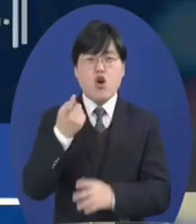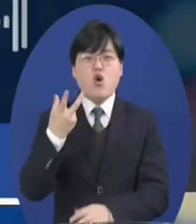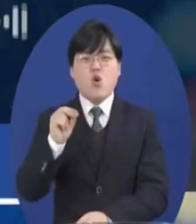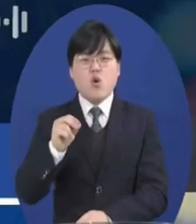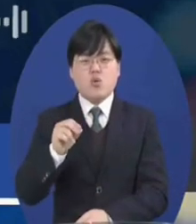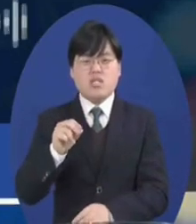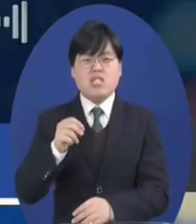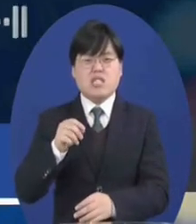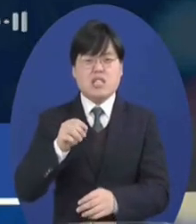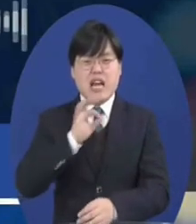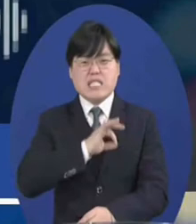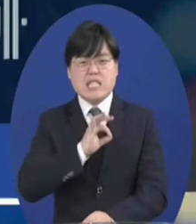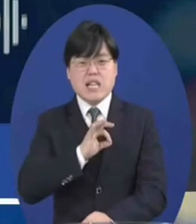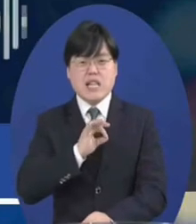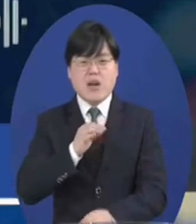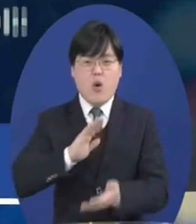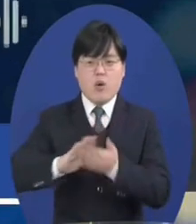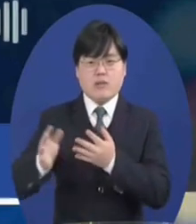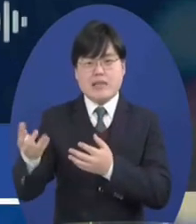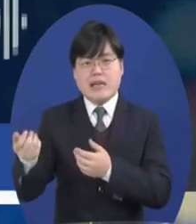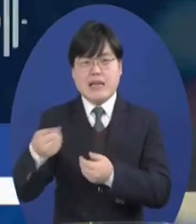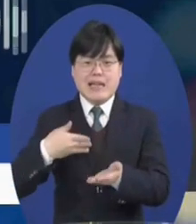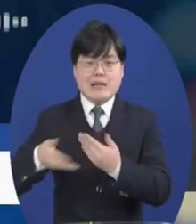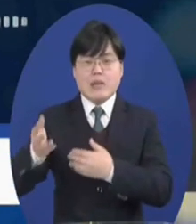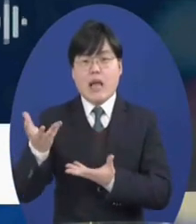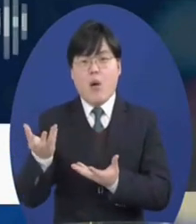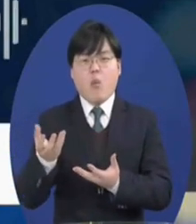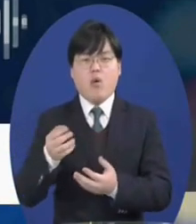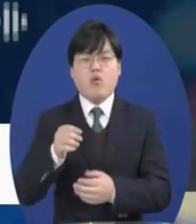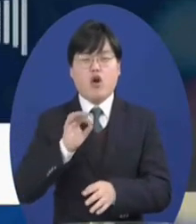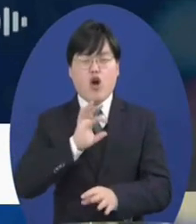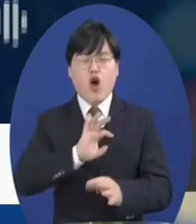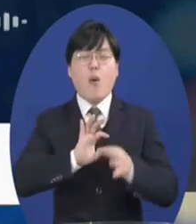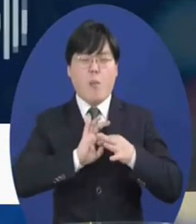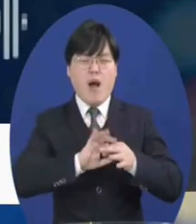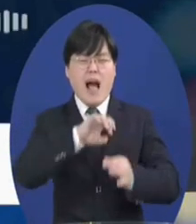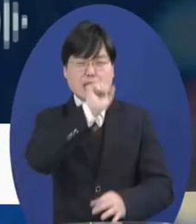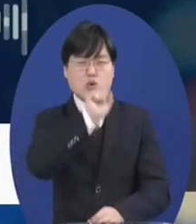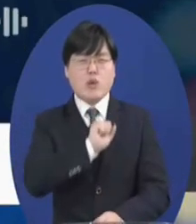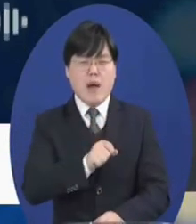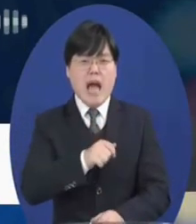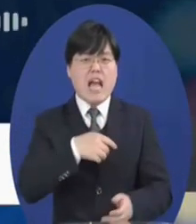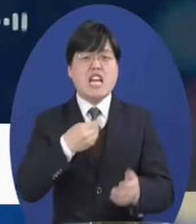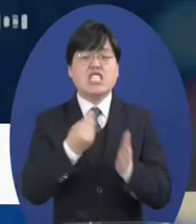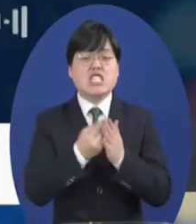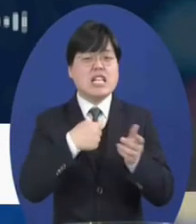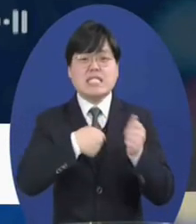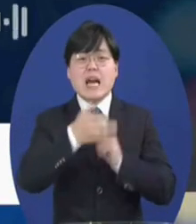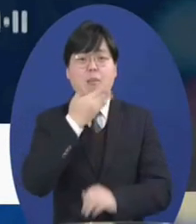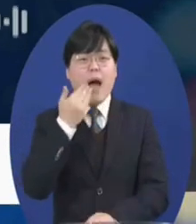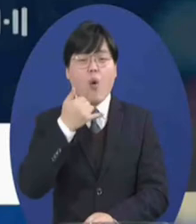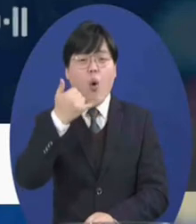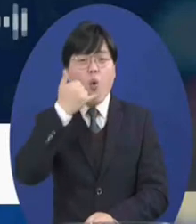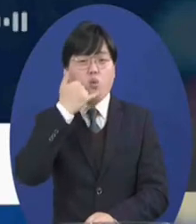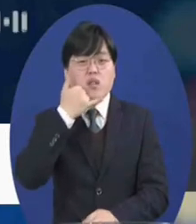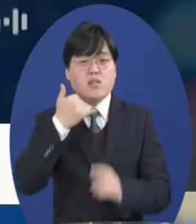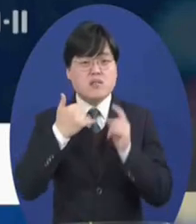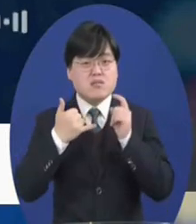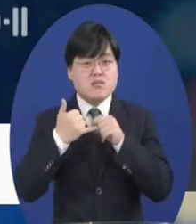хэрэглэн хөдөлбалах гэдэг энэ залттай холбоотой асуудлууд. Үүнтэй холбоотойгоор тухайн зарахдахгүй байгаа жишээлх юм бол гар